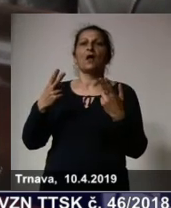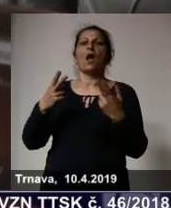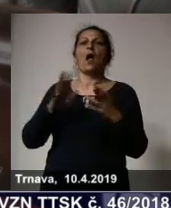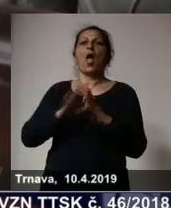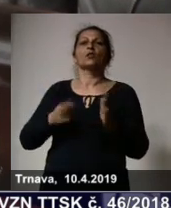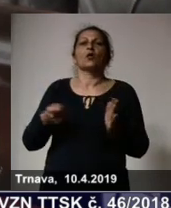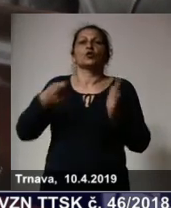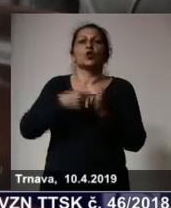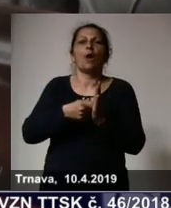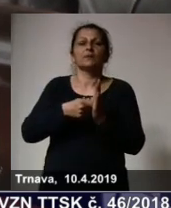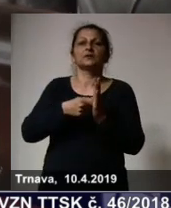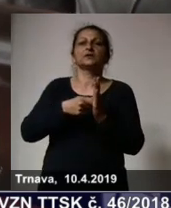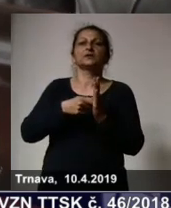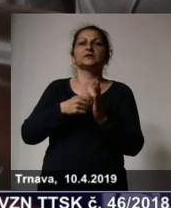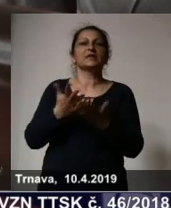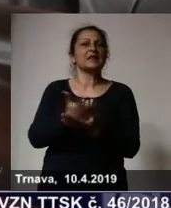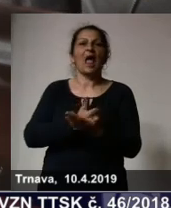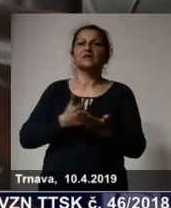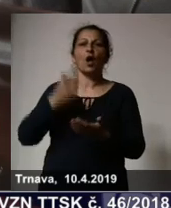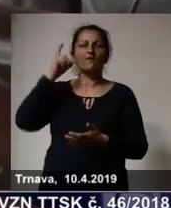o neziskové organizácie a